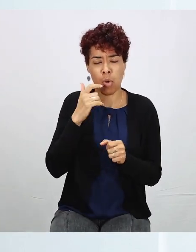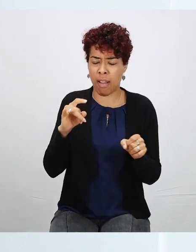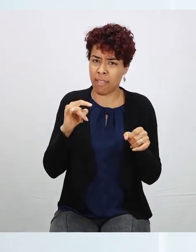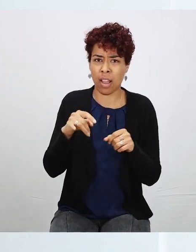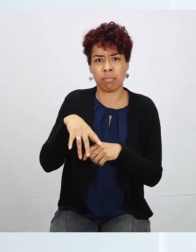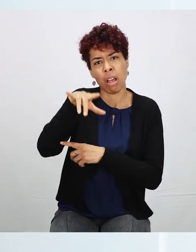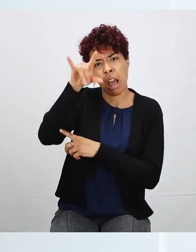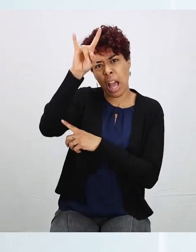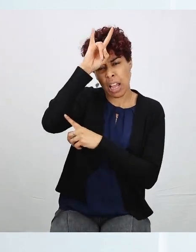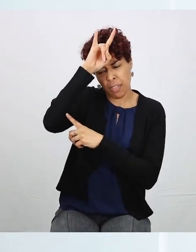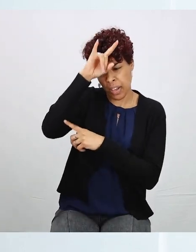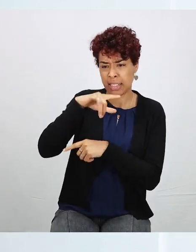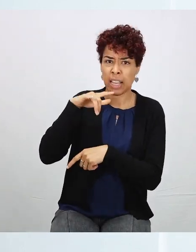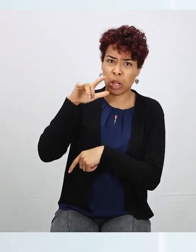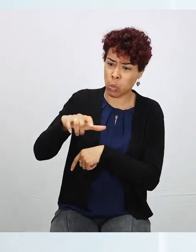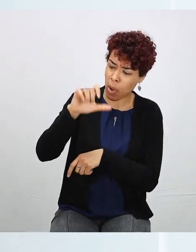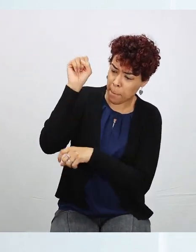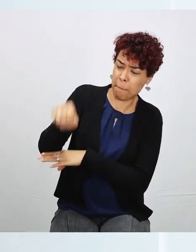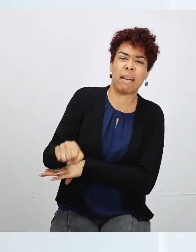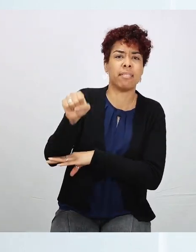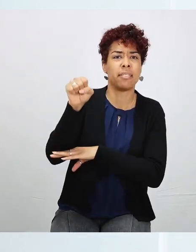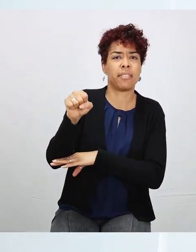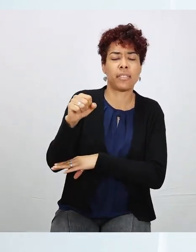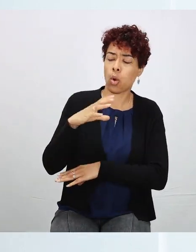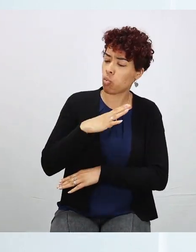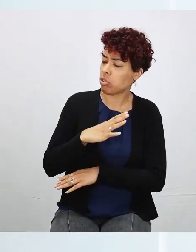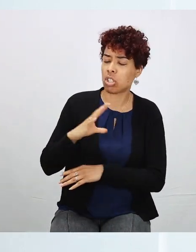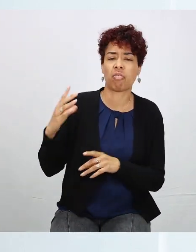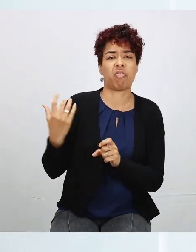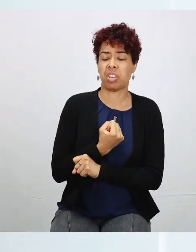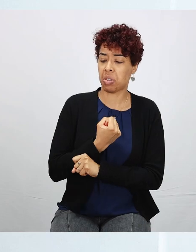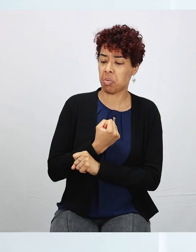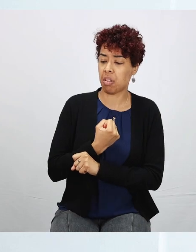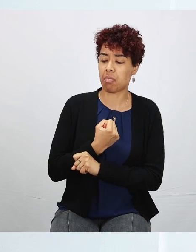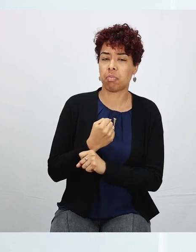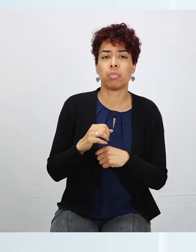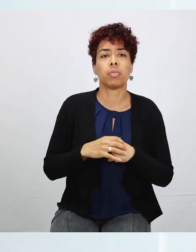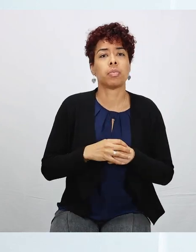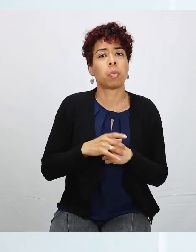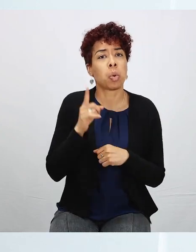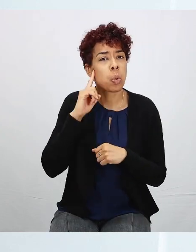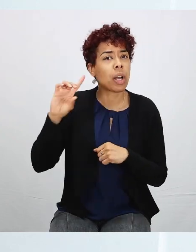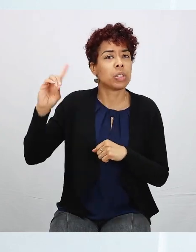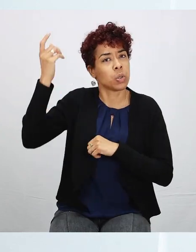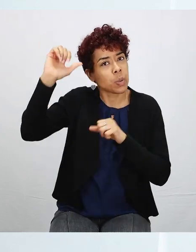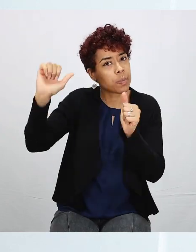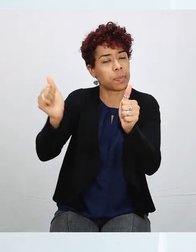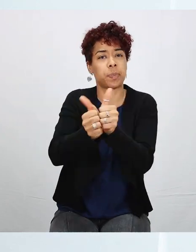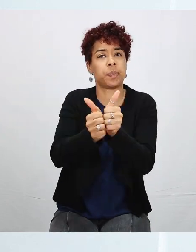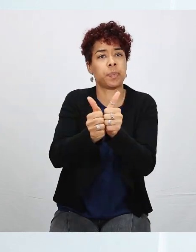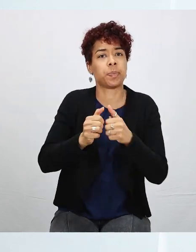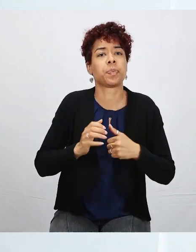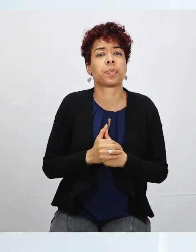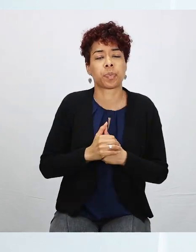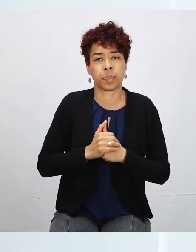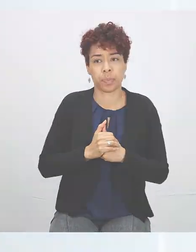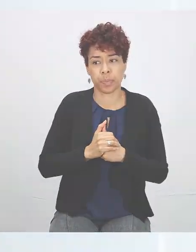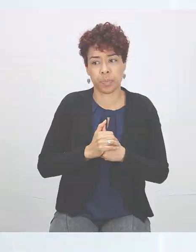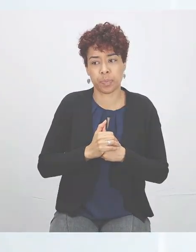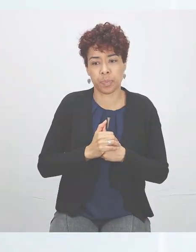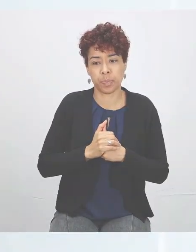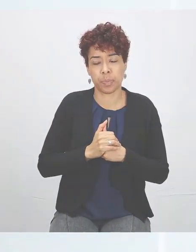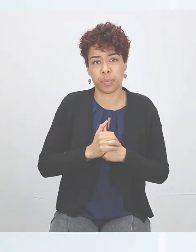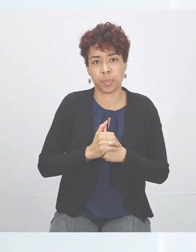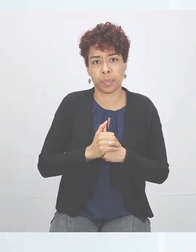dans ta vie. Et à dire oui Seigneur, j'ai la victoire. Parce que Dieu est avec toi. Colossiens 2,15, il